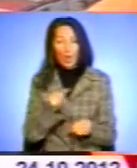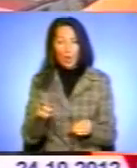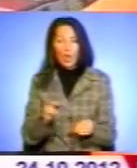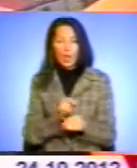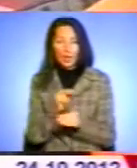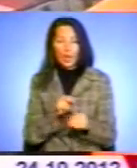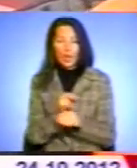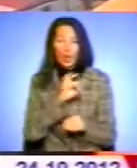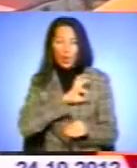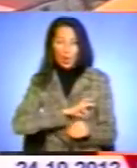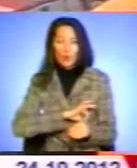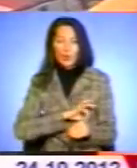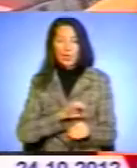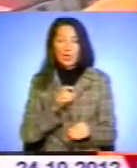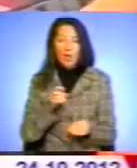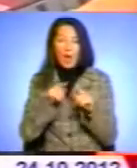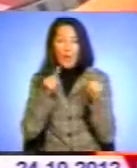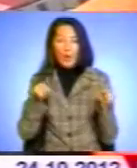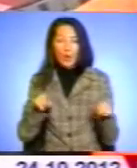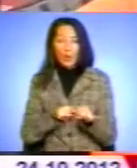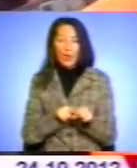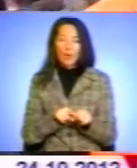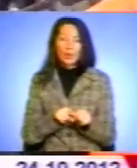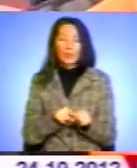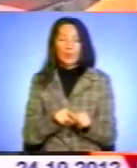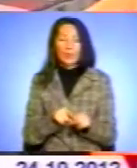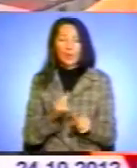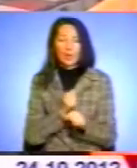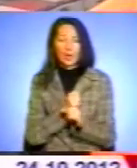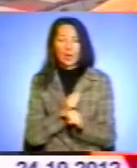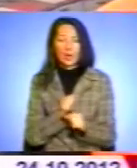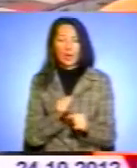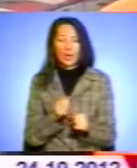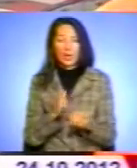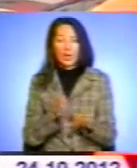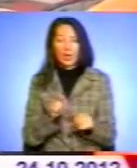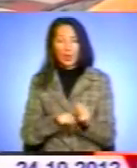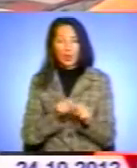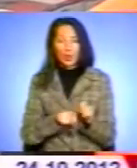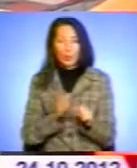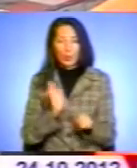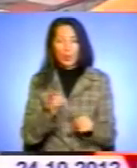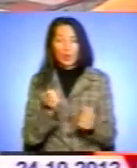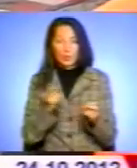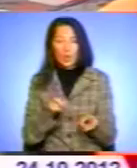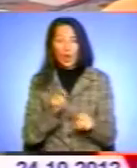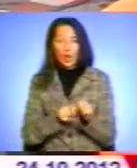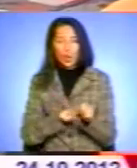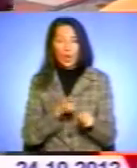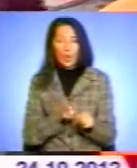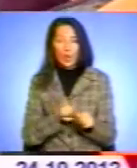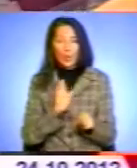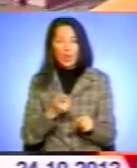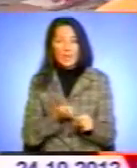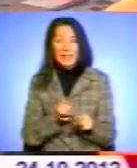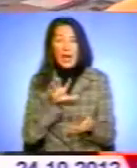роз'ясняти їм все. А хто потім буде контроль здійснювати на тим, що заплатить? Це, буде спеціальний контролер, буде якийсь спеціальна людина, яка буде цим займатися.